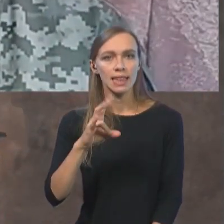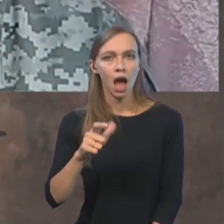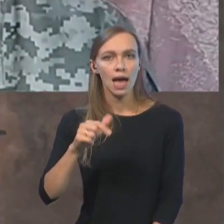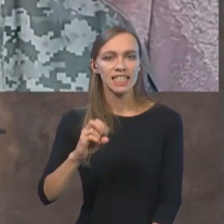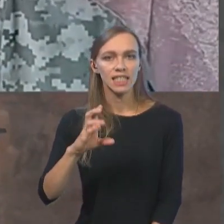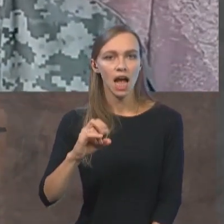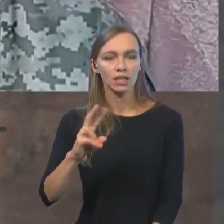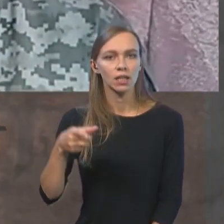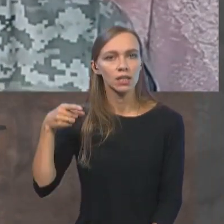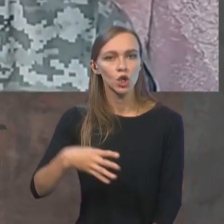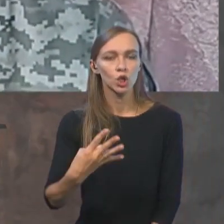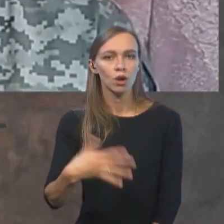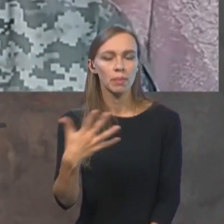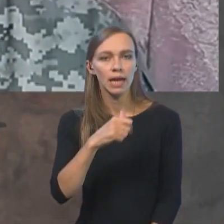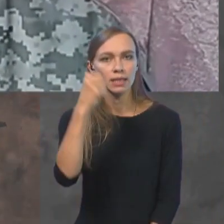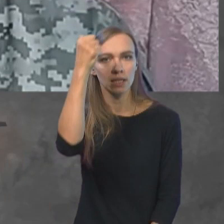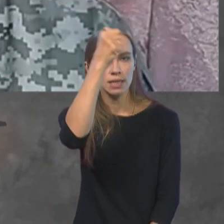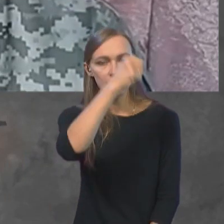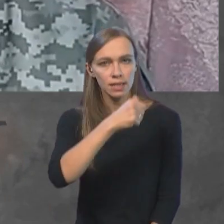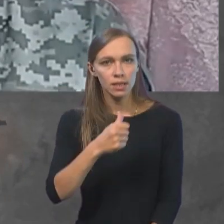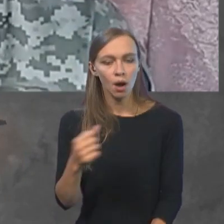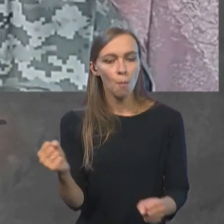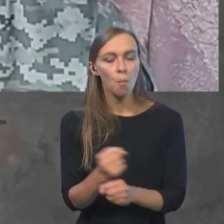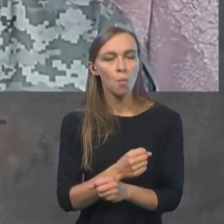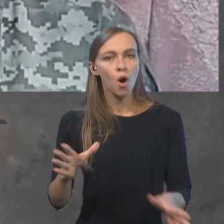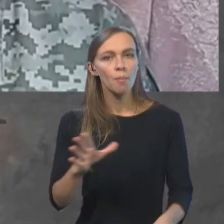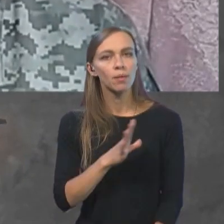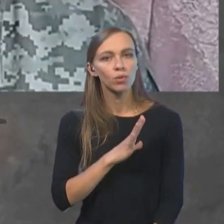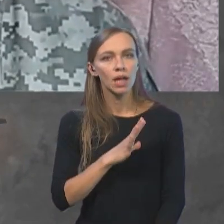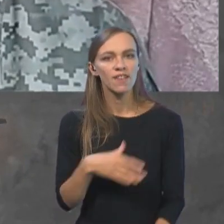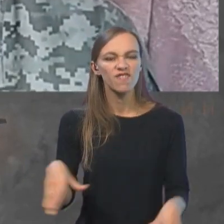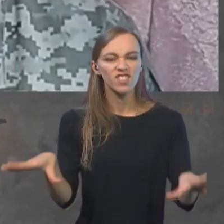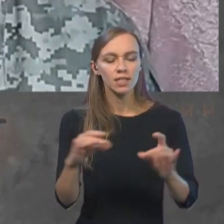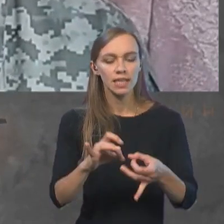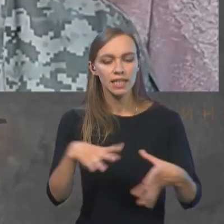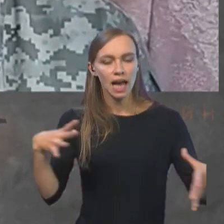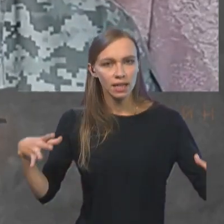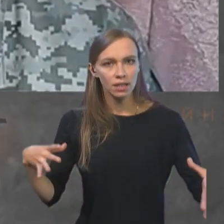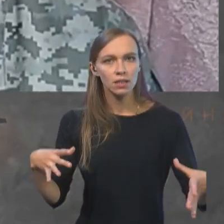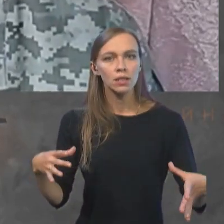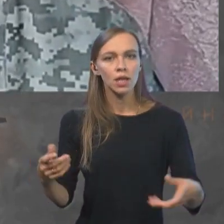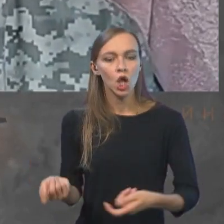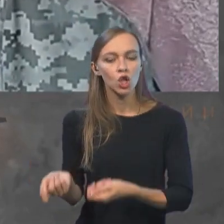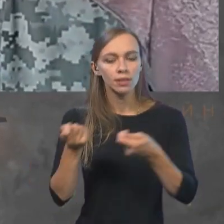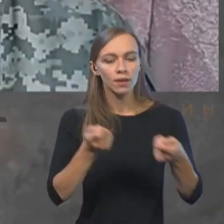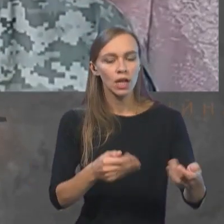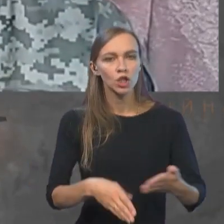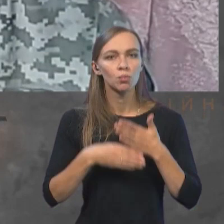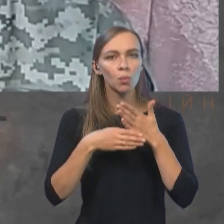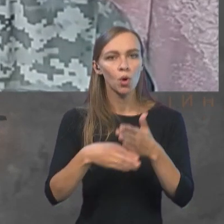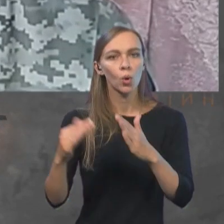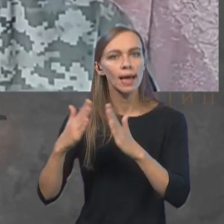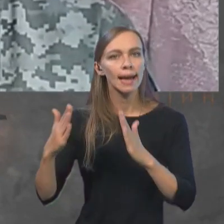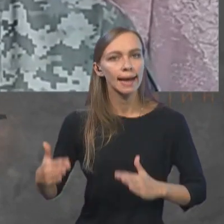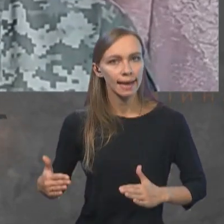це була бомба. Зараз основні всі ядерні боєзаряди доставляються з допомогою ракет. І ви